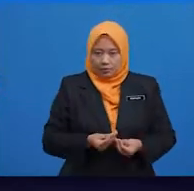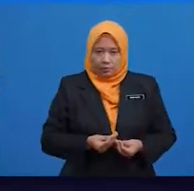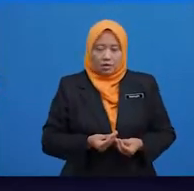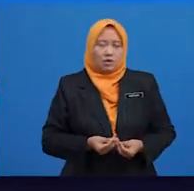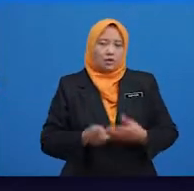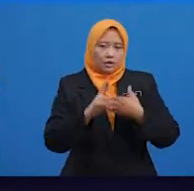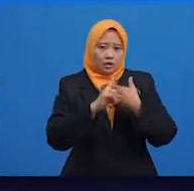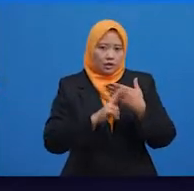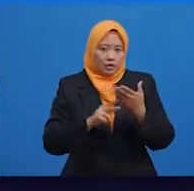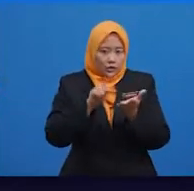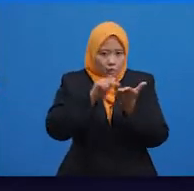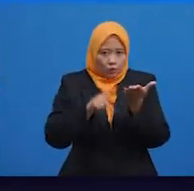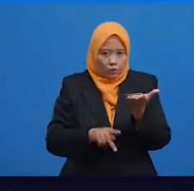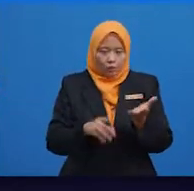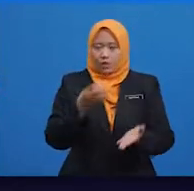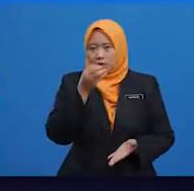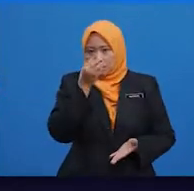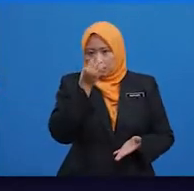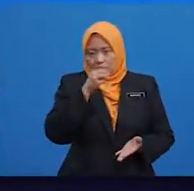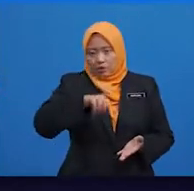oksigen dari seluruh badan.